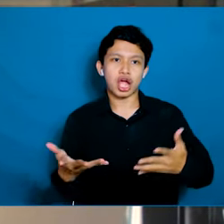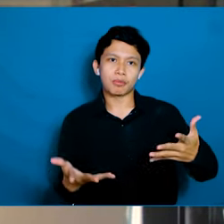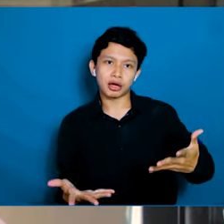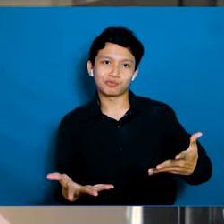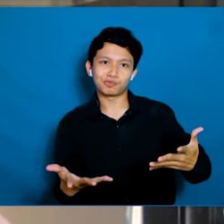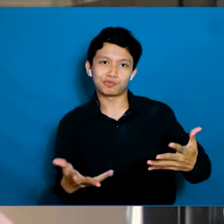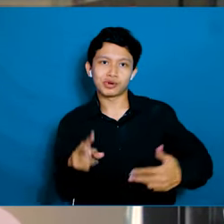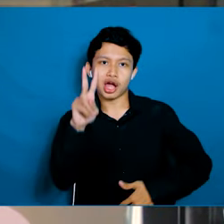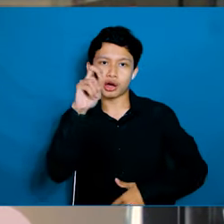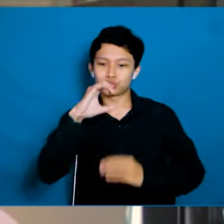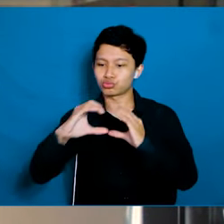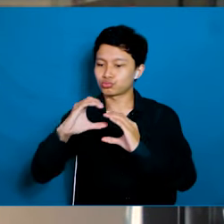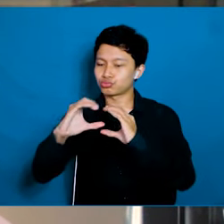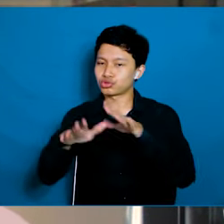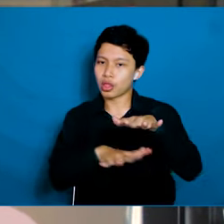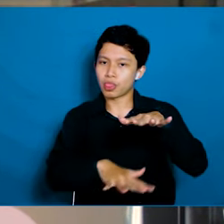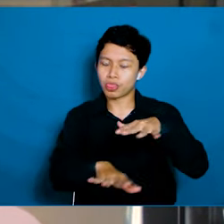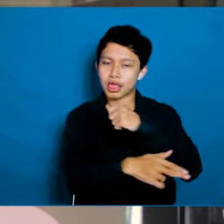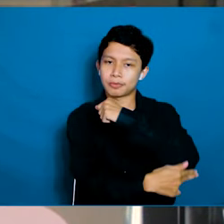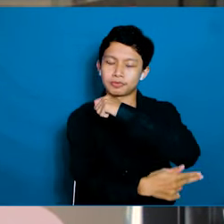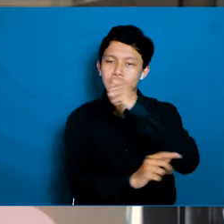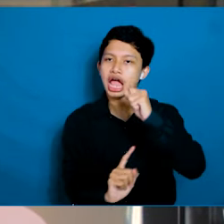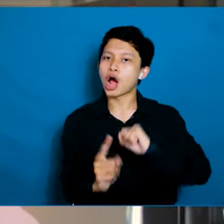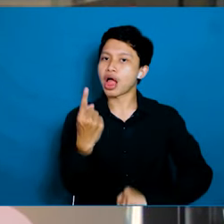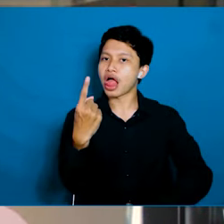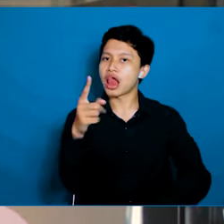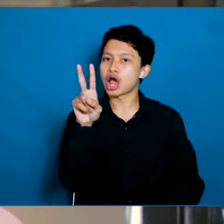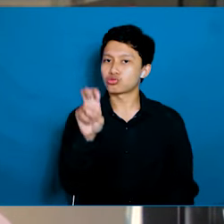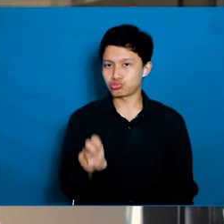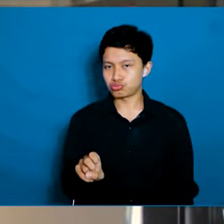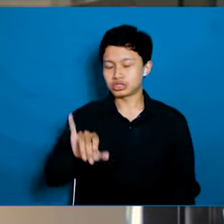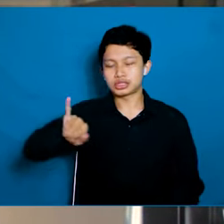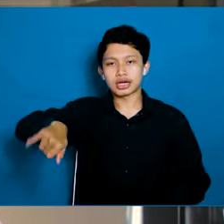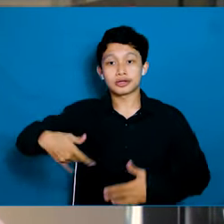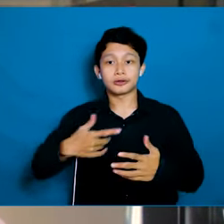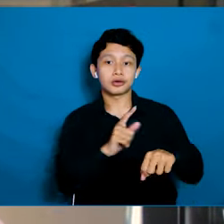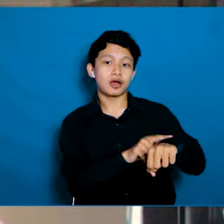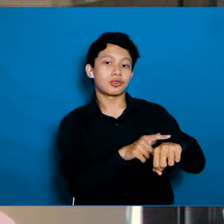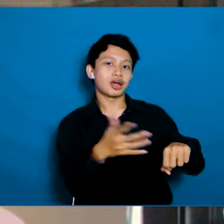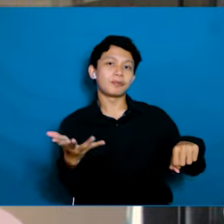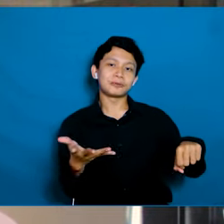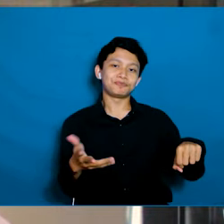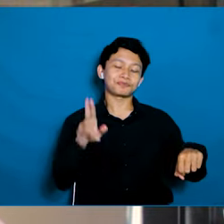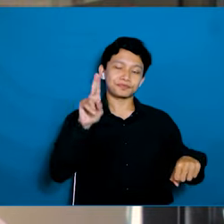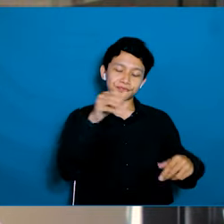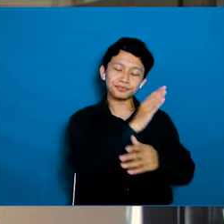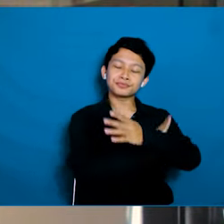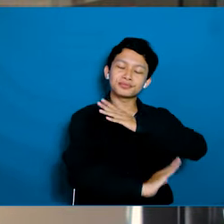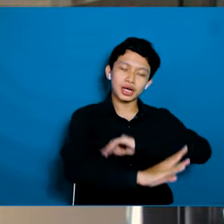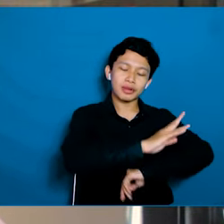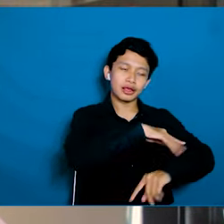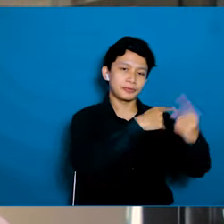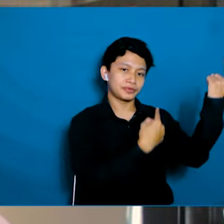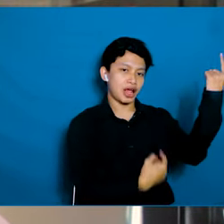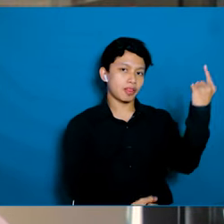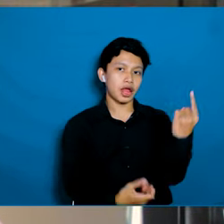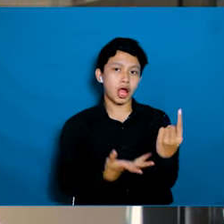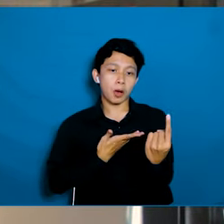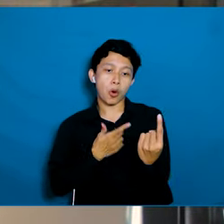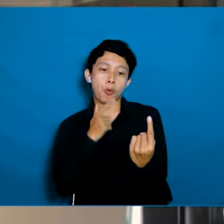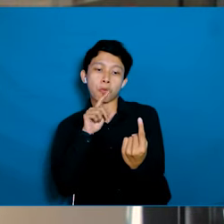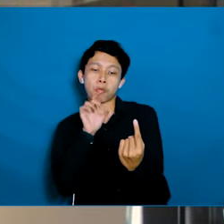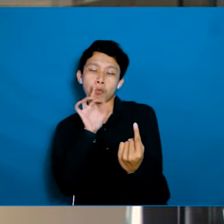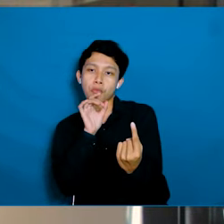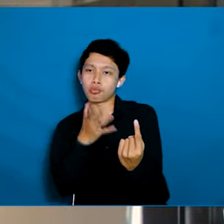apa, itu harus dikomunikasikan di awal seharusnya. Sehingga ketika ada disabilitas yang datang